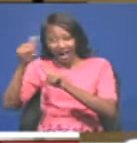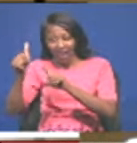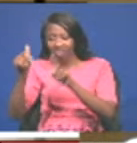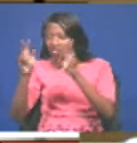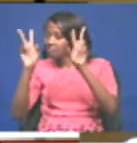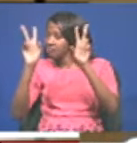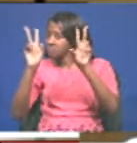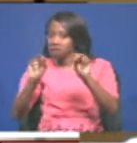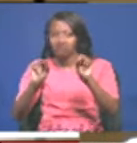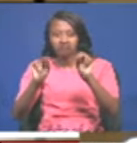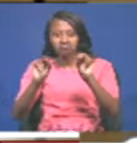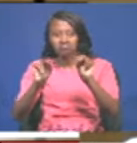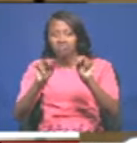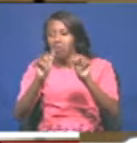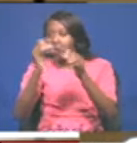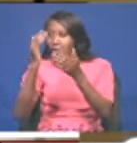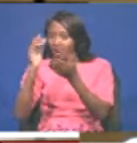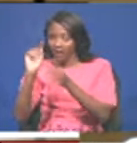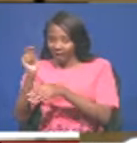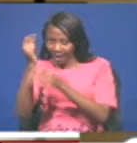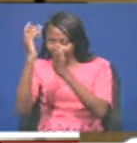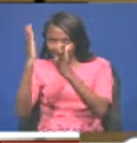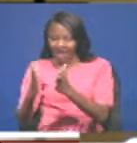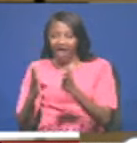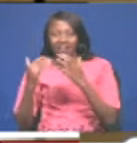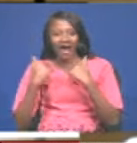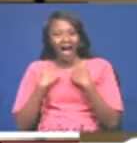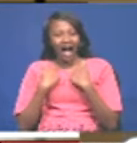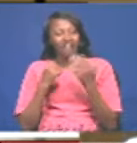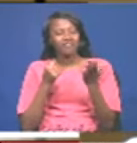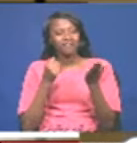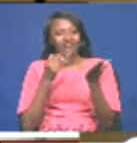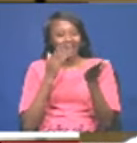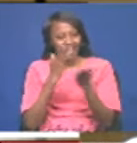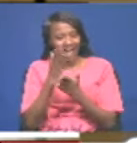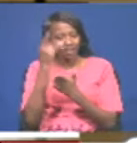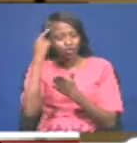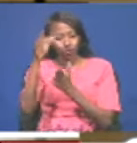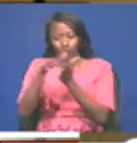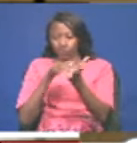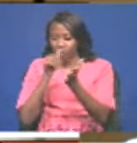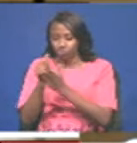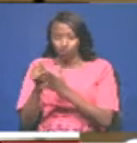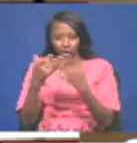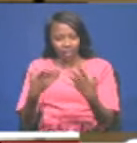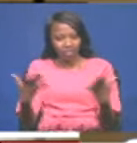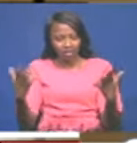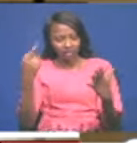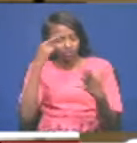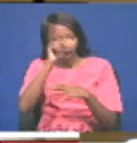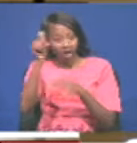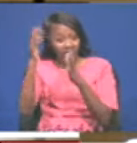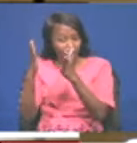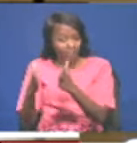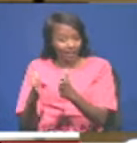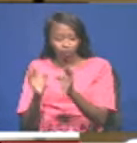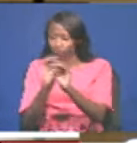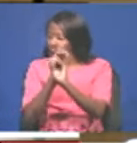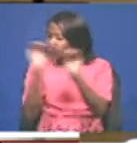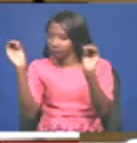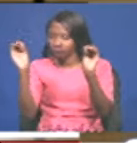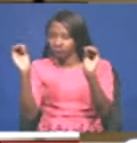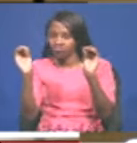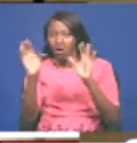No Kenyan has the right to destroy property belonging to another person. The Constitution is very clear